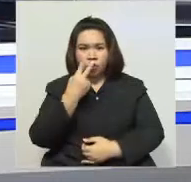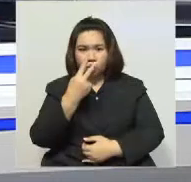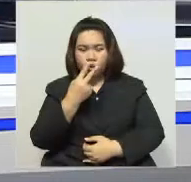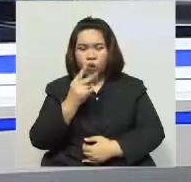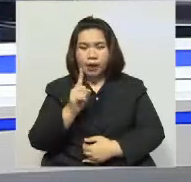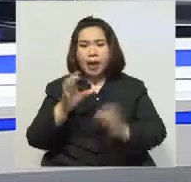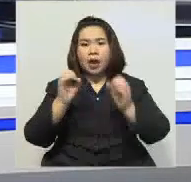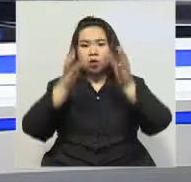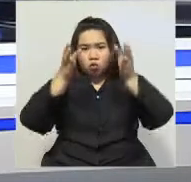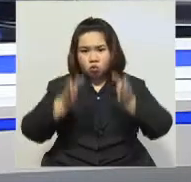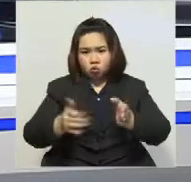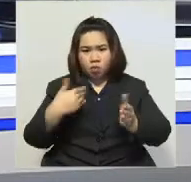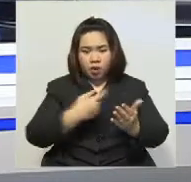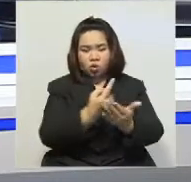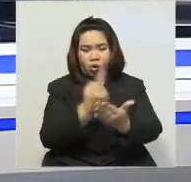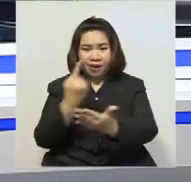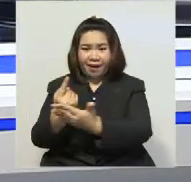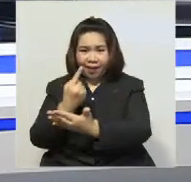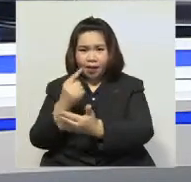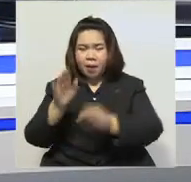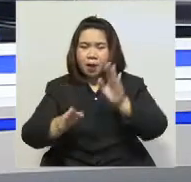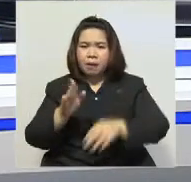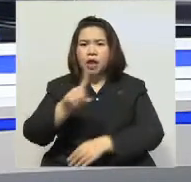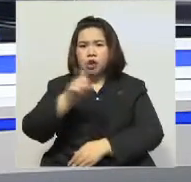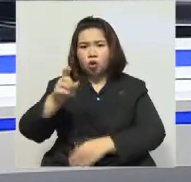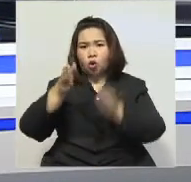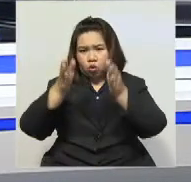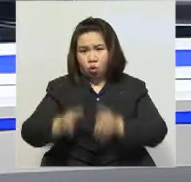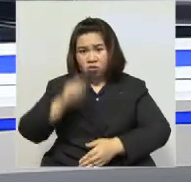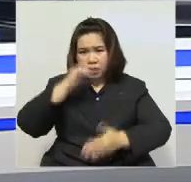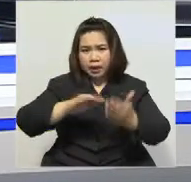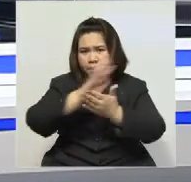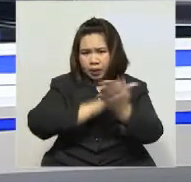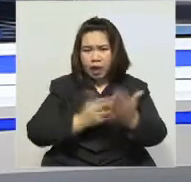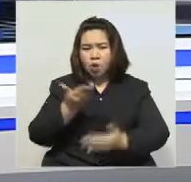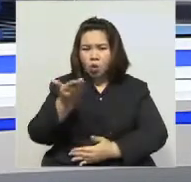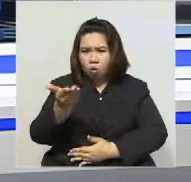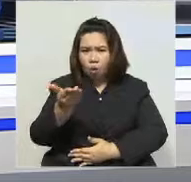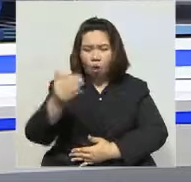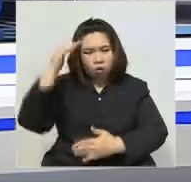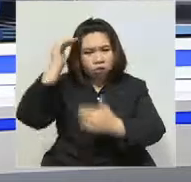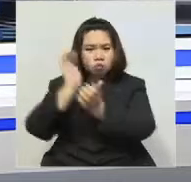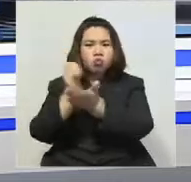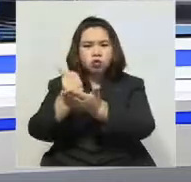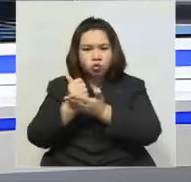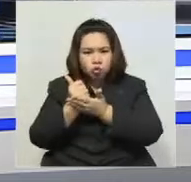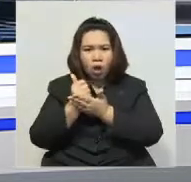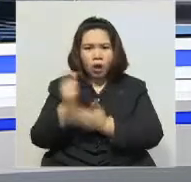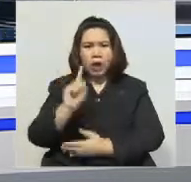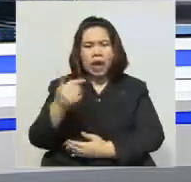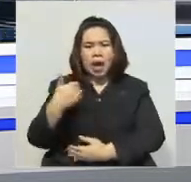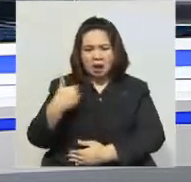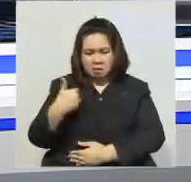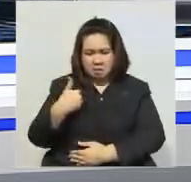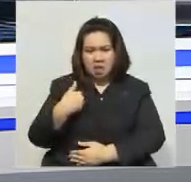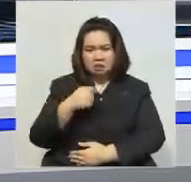วันนี้มีตัวแทนครูทั่วประเทศกว่า100คนค่ะเข้าไปร้องทุกที่กองปราบปรามเพื่อให้ดำเนินคดีกับหน่วยงานภาครัฐและเอกชนซึ่งเขาบอก